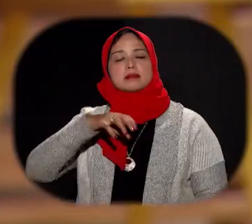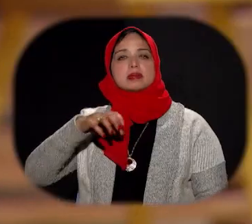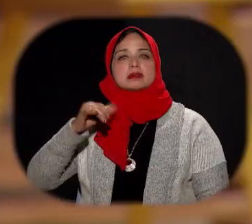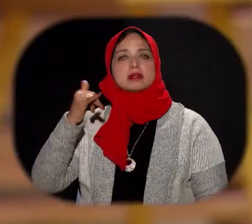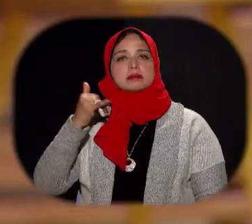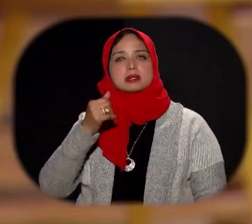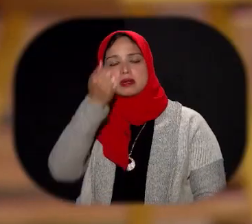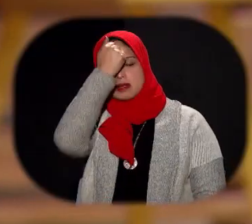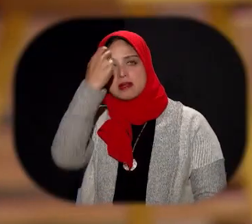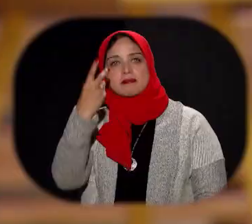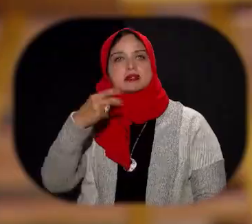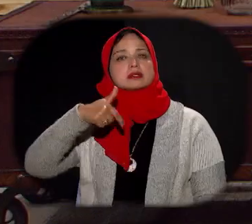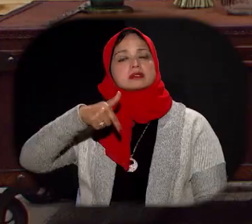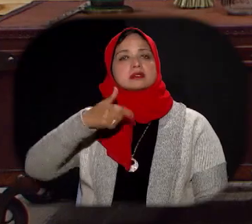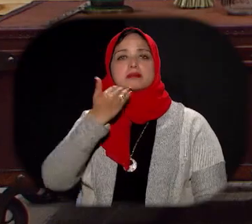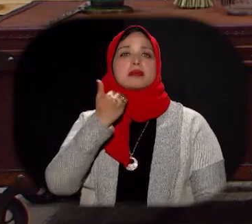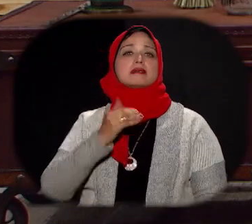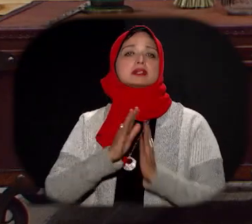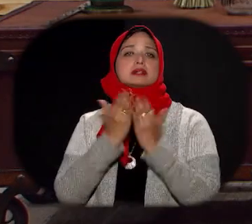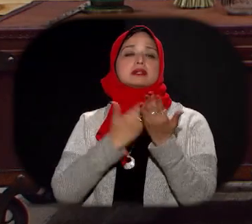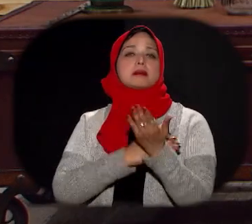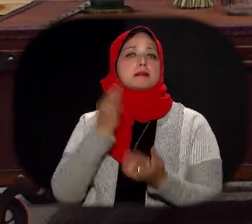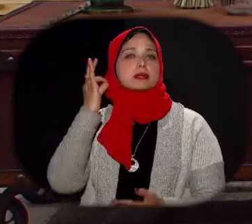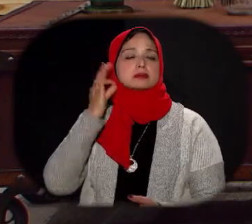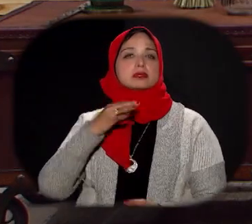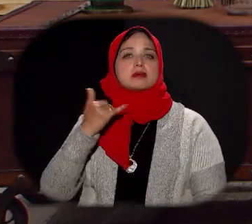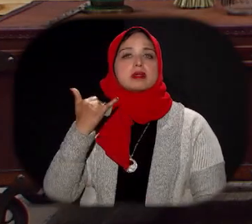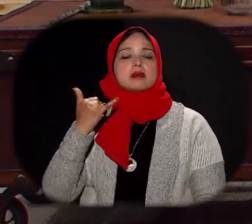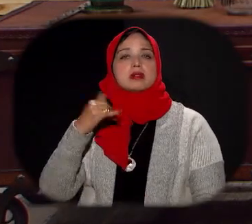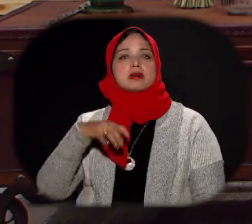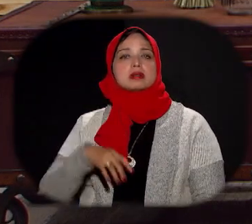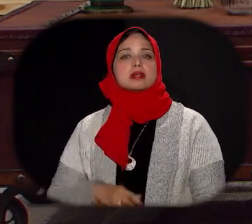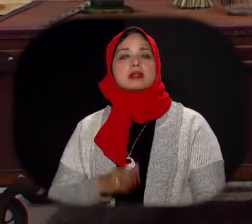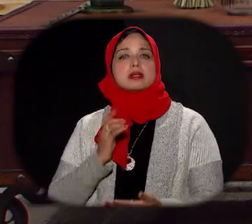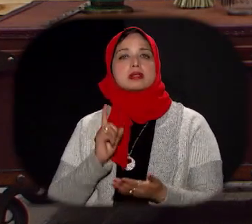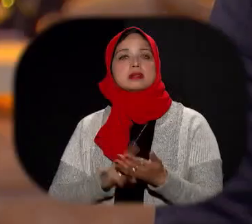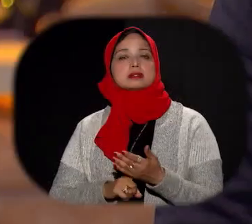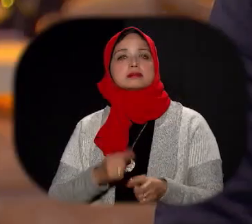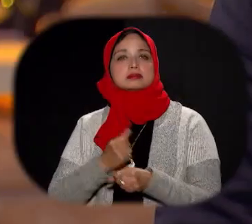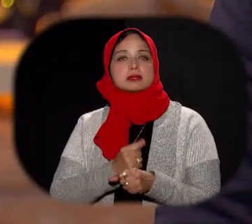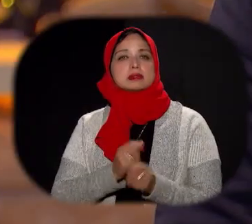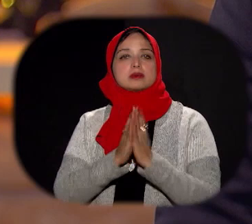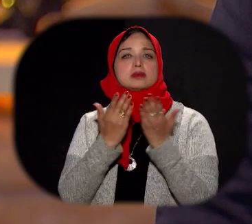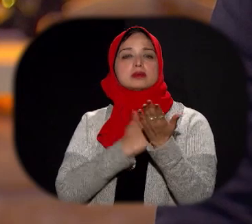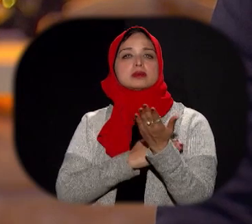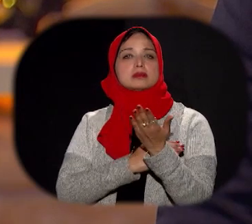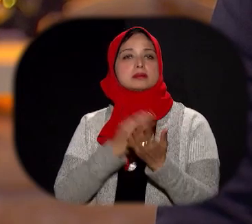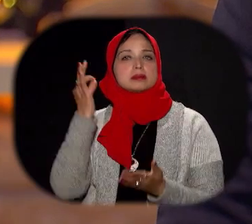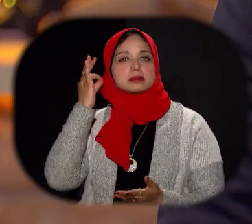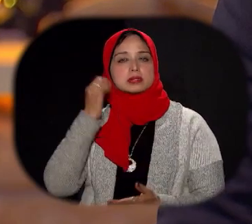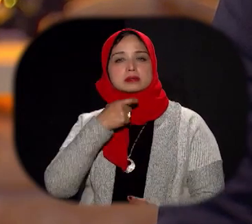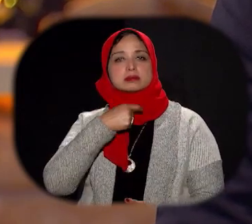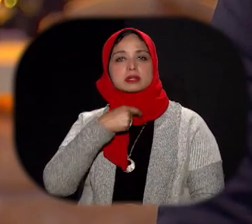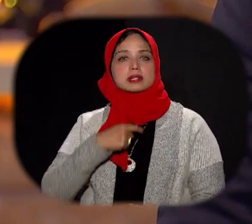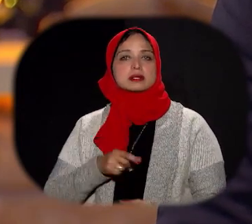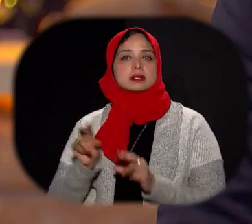كان ورادي مافيش ا عدينا العقبه دي العقبه اللي بعدها طريقه انتاج الكتب لازم يبقى لازم يبقوا زي